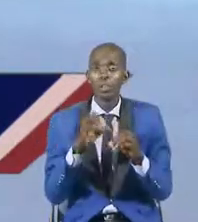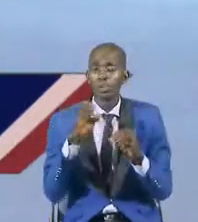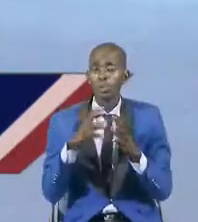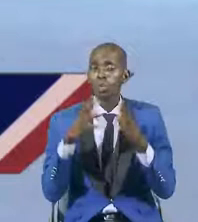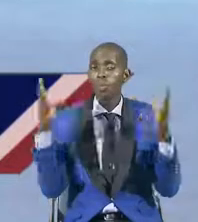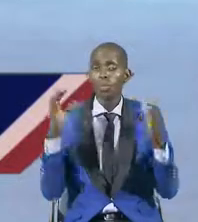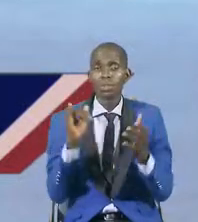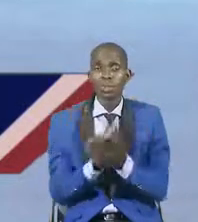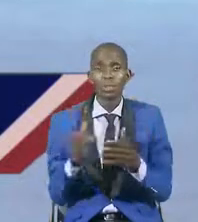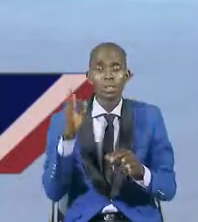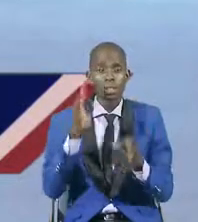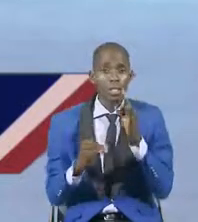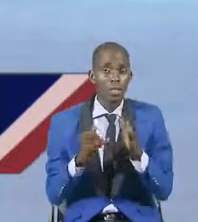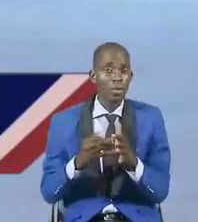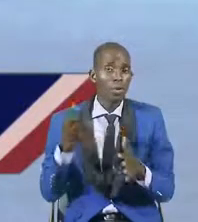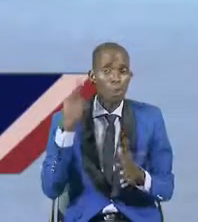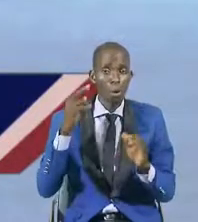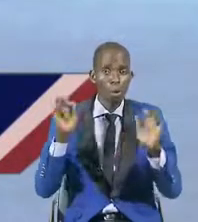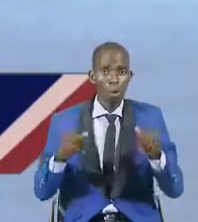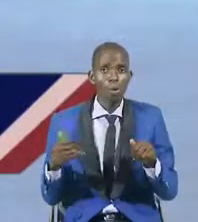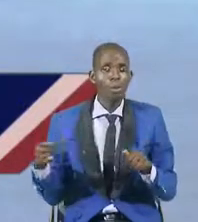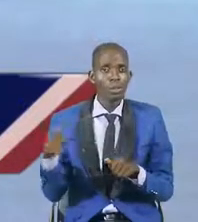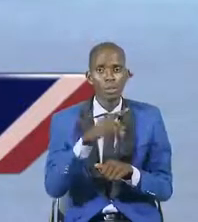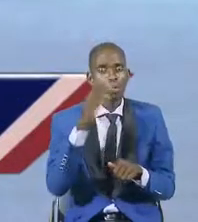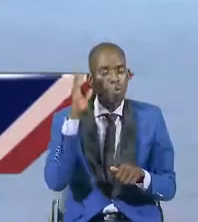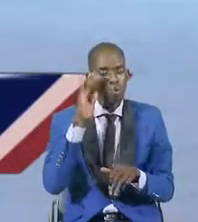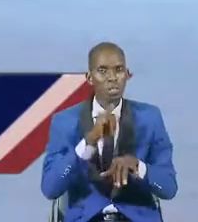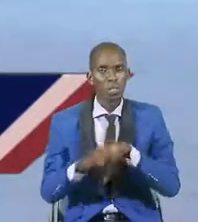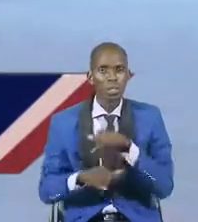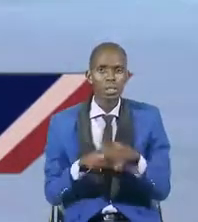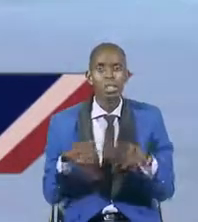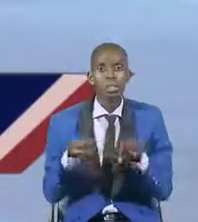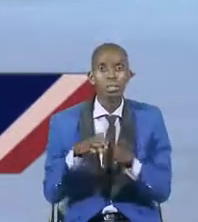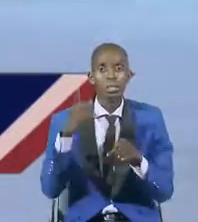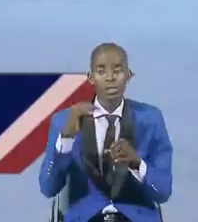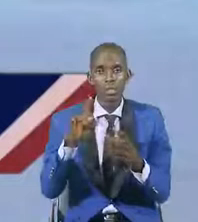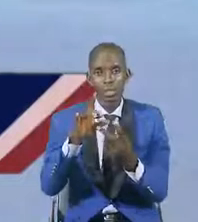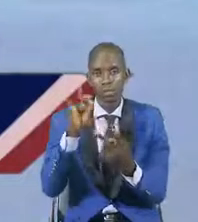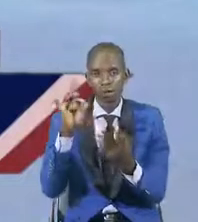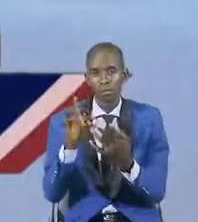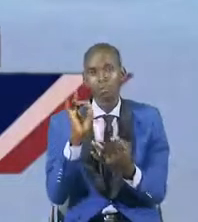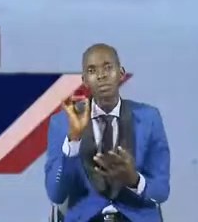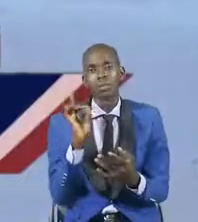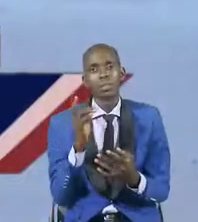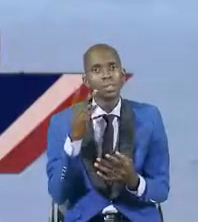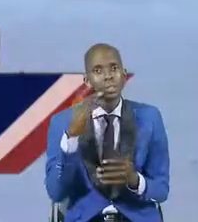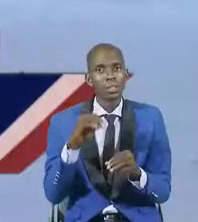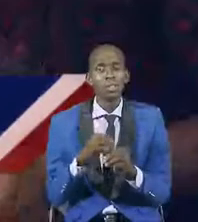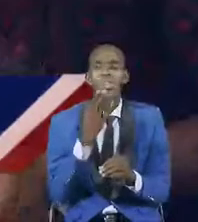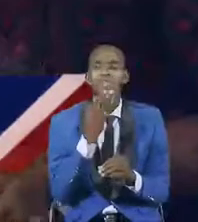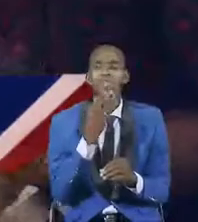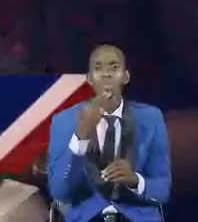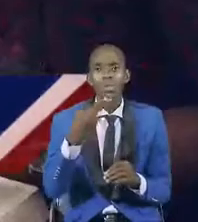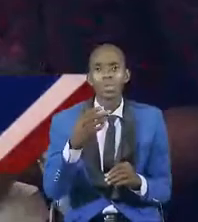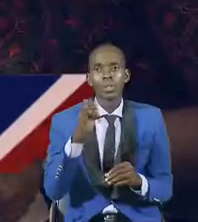Christ et de faux prophètes, ils feront de grands prodiges et des miracles au point de séduire, s'il était possible,